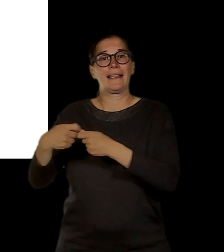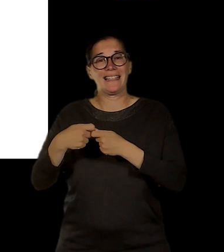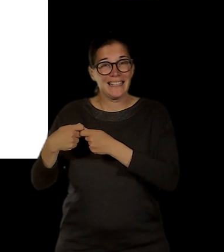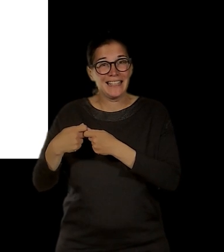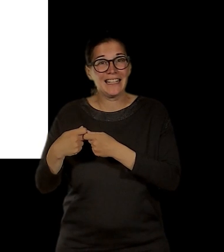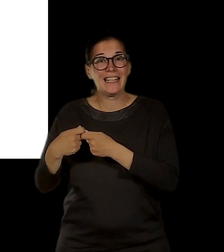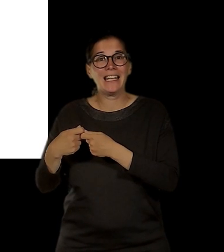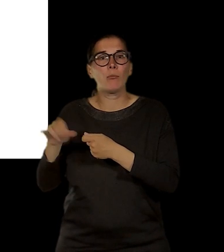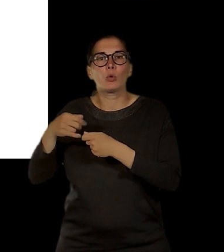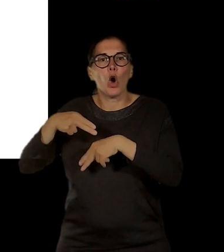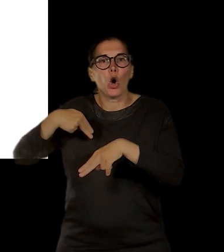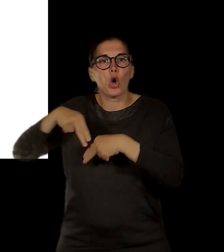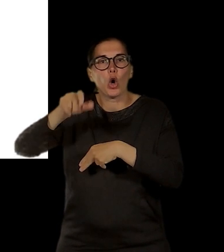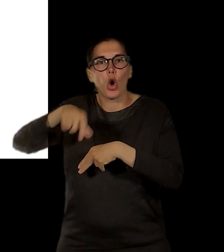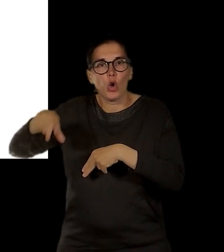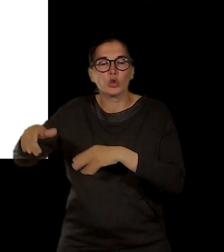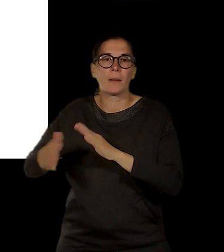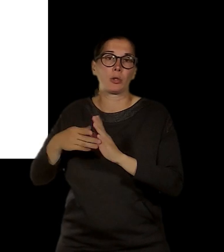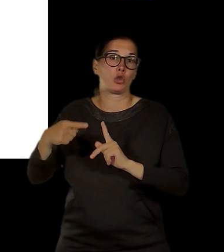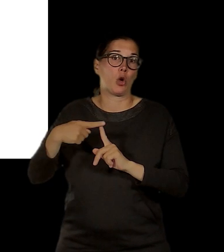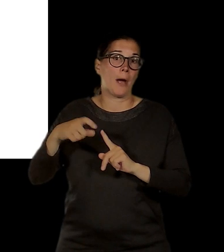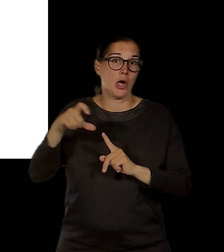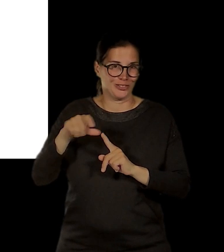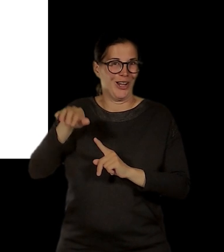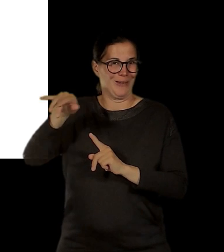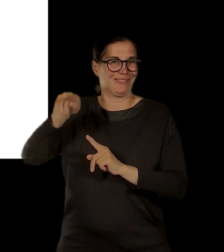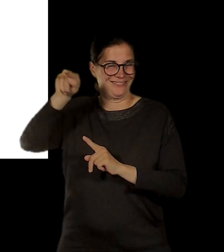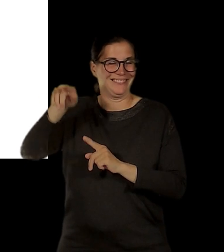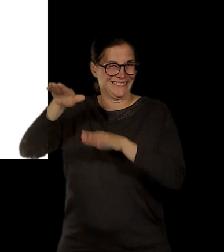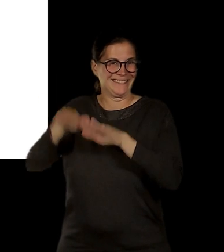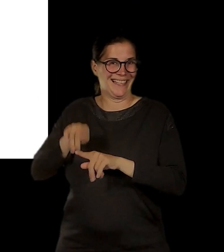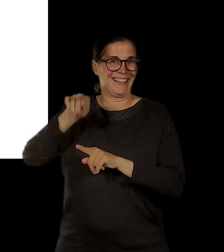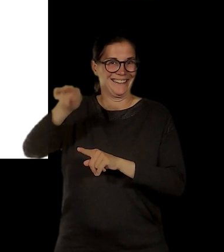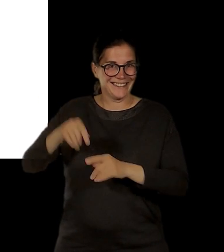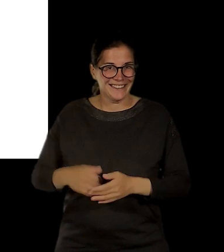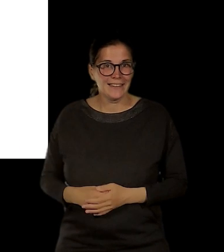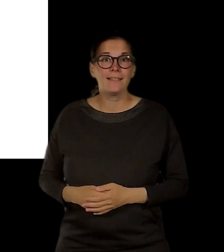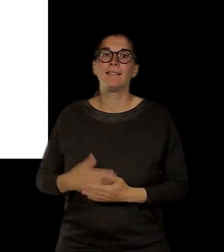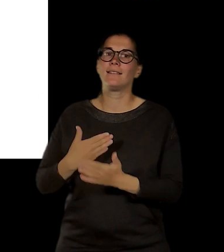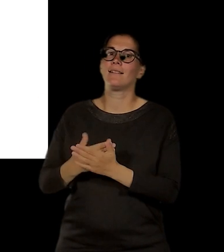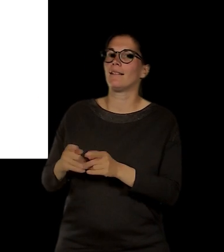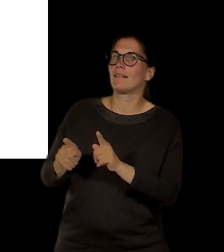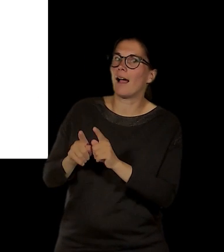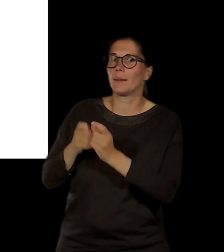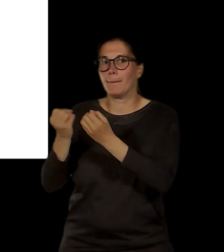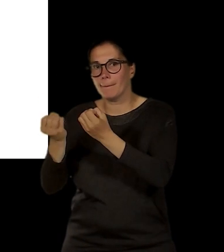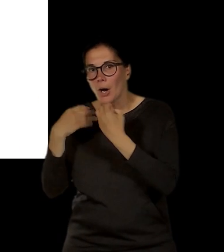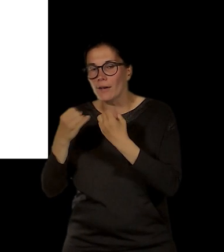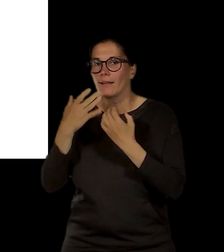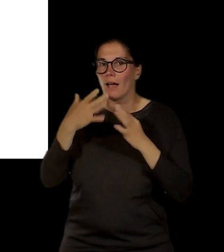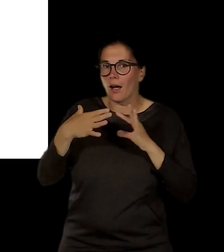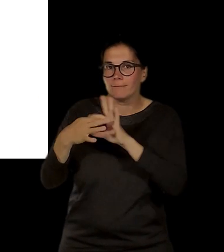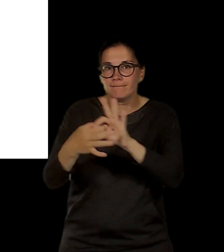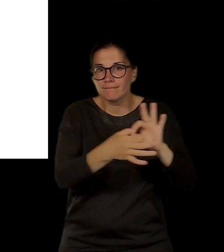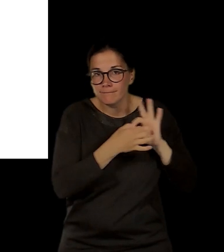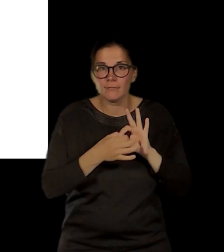lokálních konzultantů, jako je Tomáš Cach, který sedí tam nahoře, který nám taky zaručil návaznost na další rozvoj